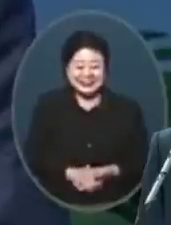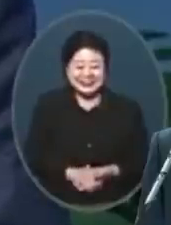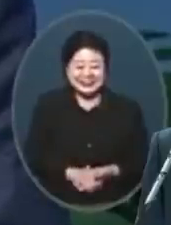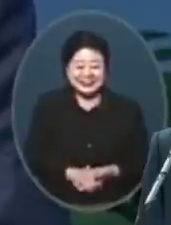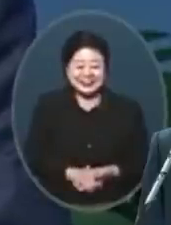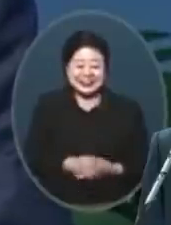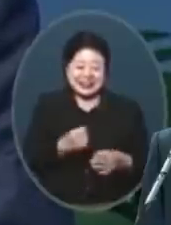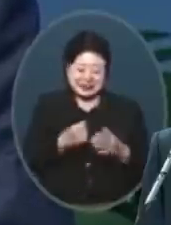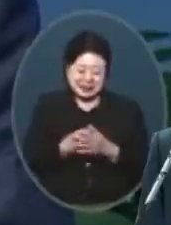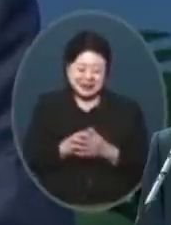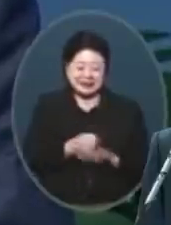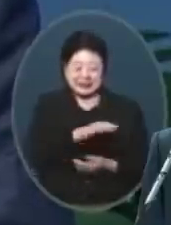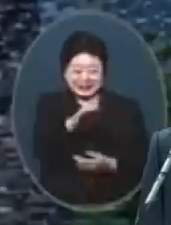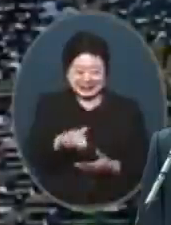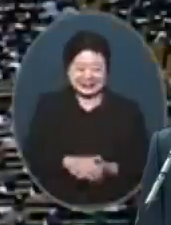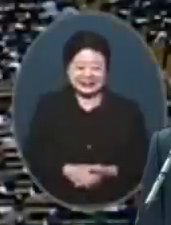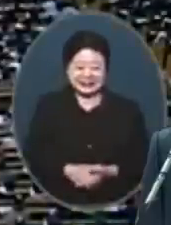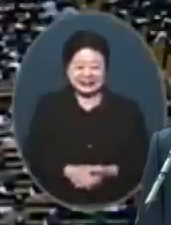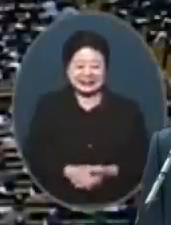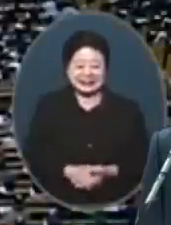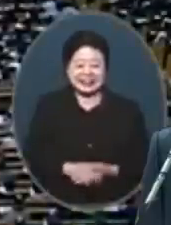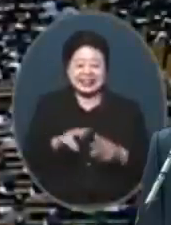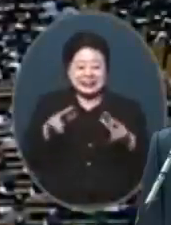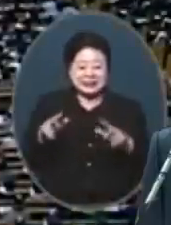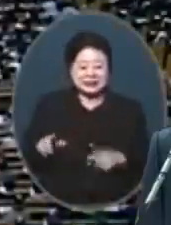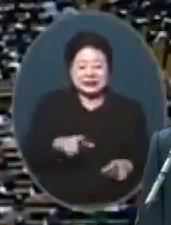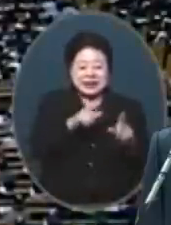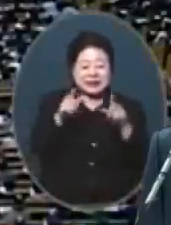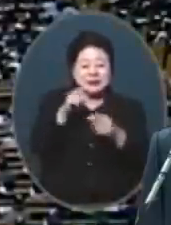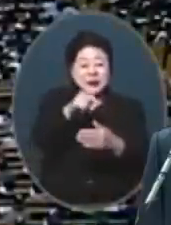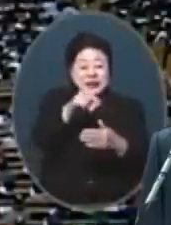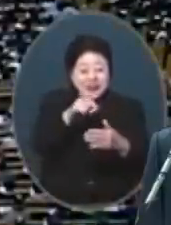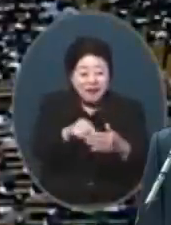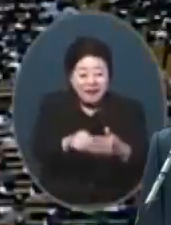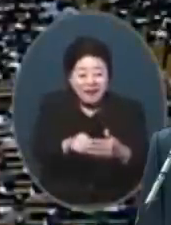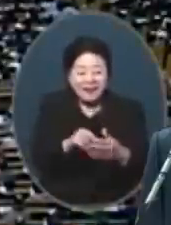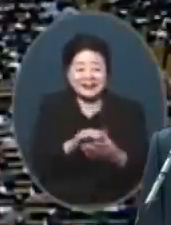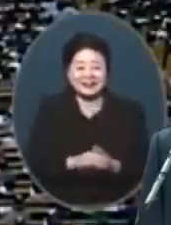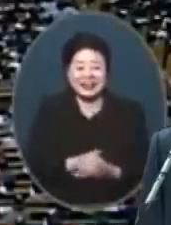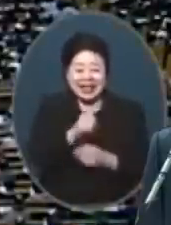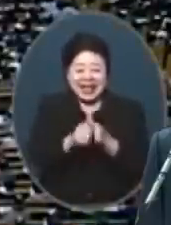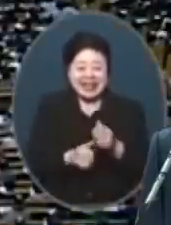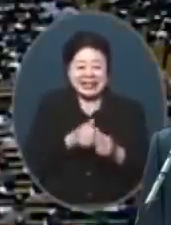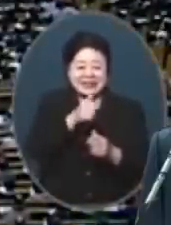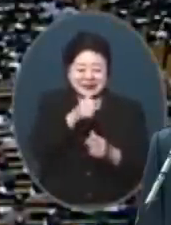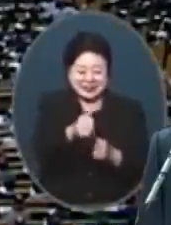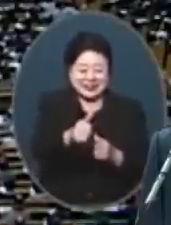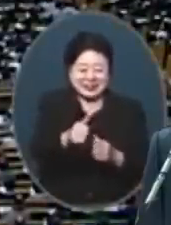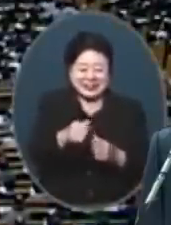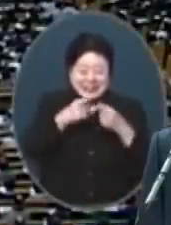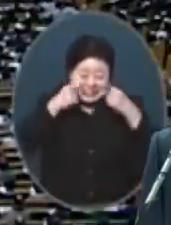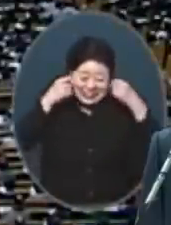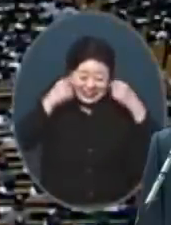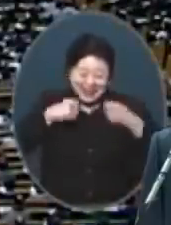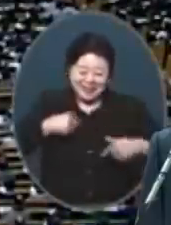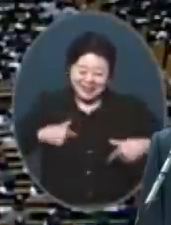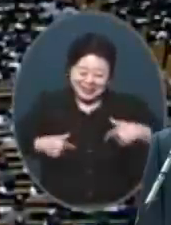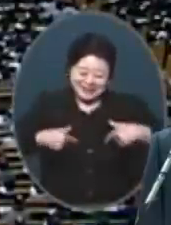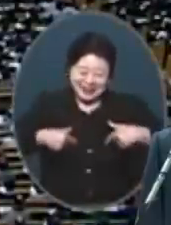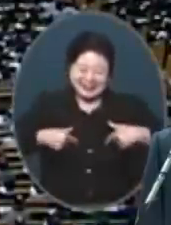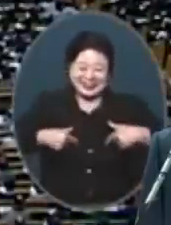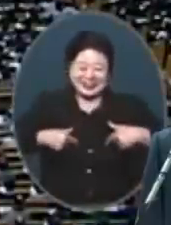그렇기 때문에 우리는 현재 사는 생활 속에서 하나님을 즐거워하고 기뻐하는